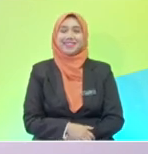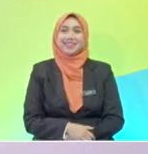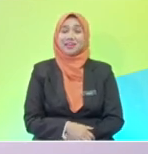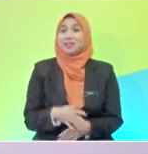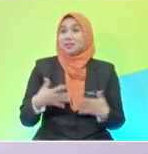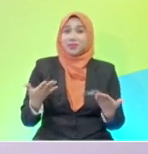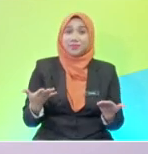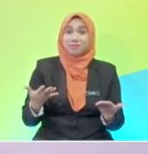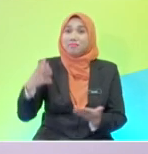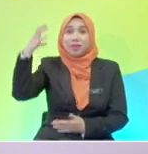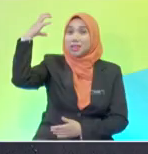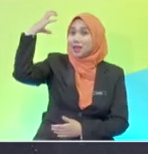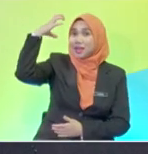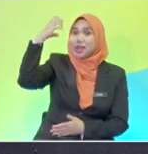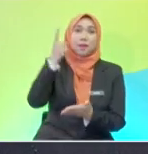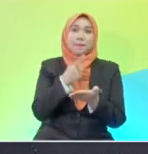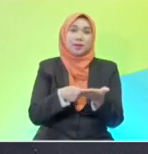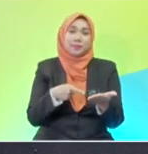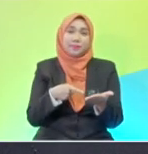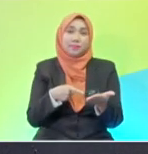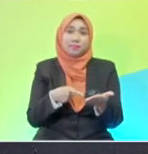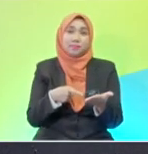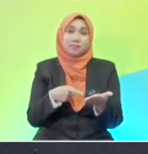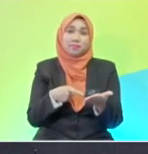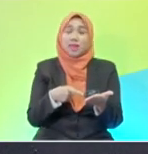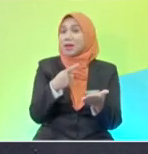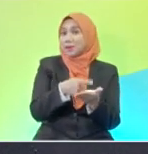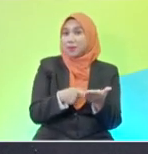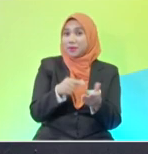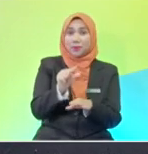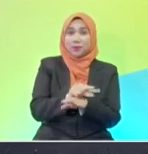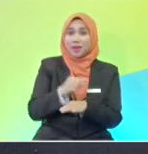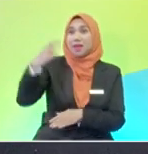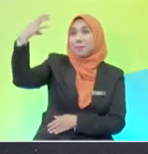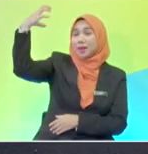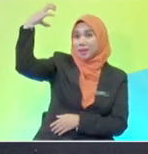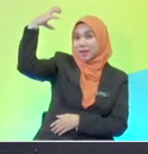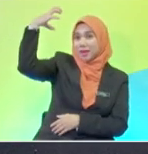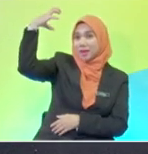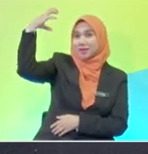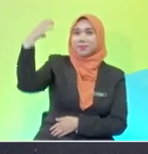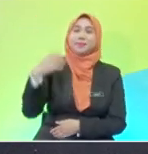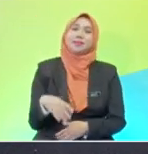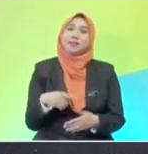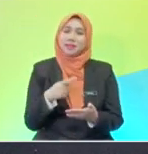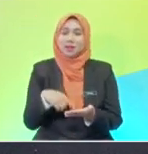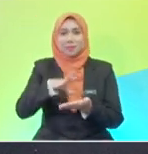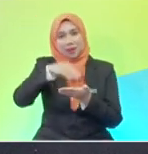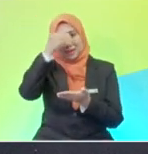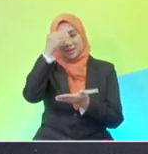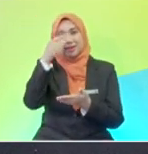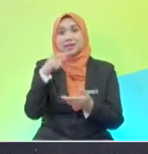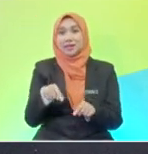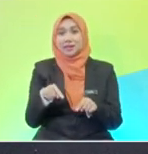itu apa kegunaan matahari ini Oke matahari ini